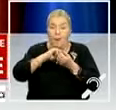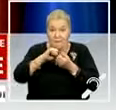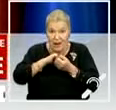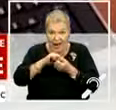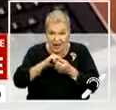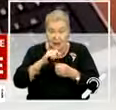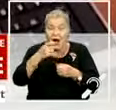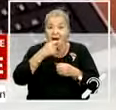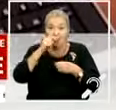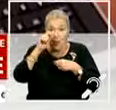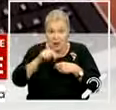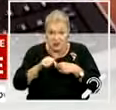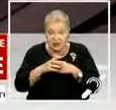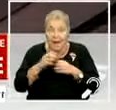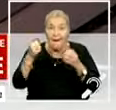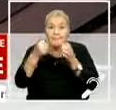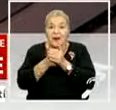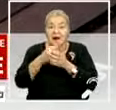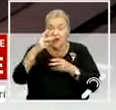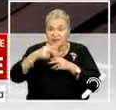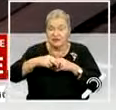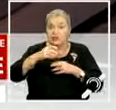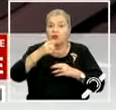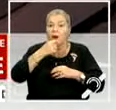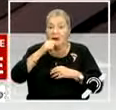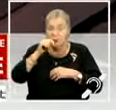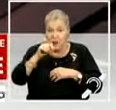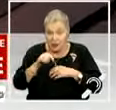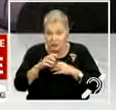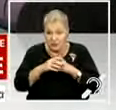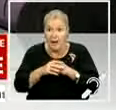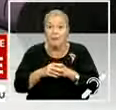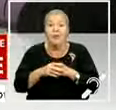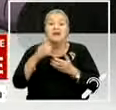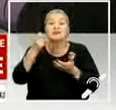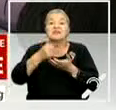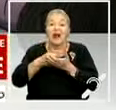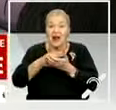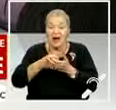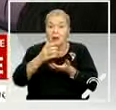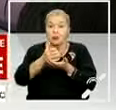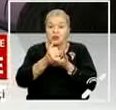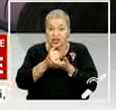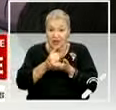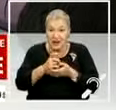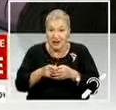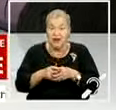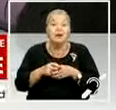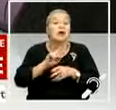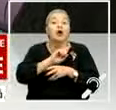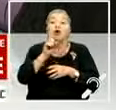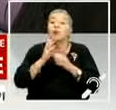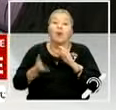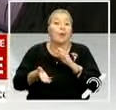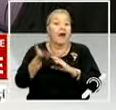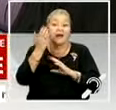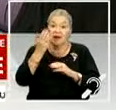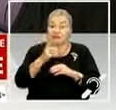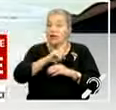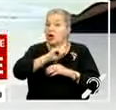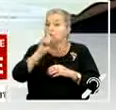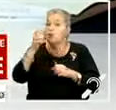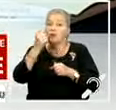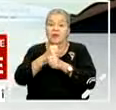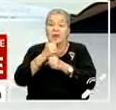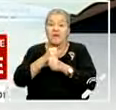a acestui an și până la finalul lui 2023, salariile bugetarilor vor fi înghețate și nu se vor mai face niciun fel